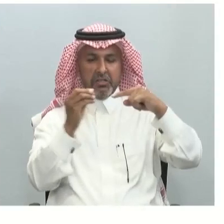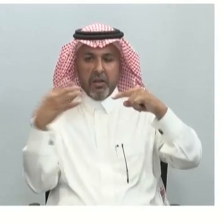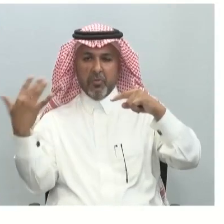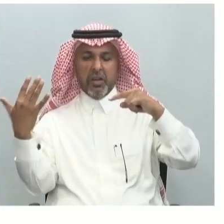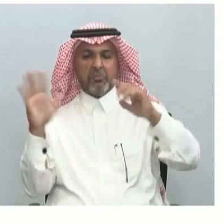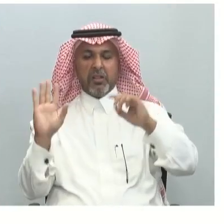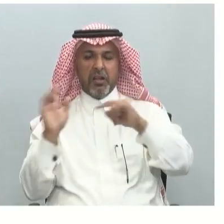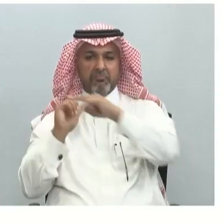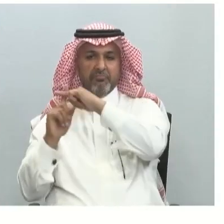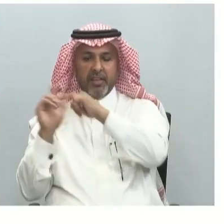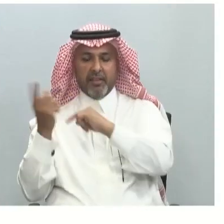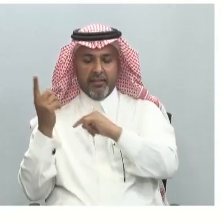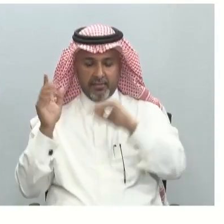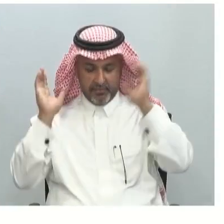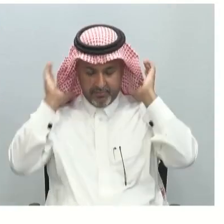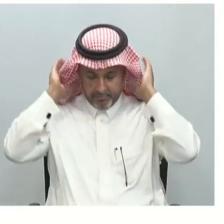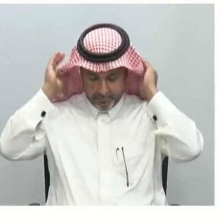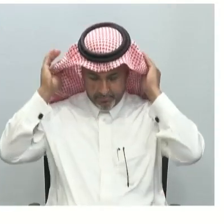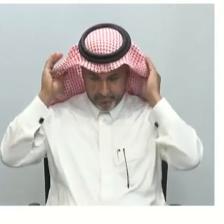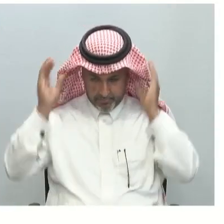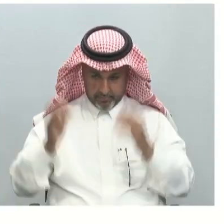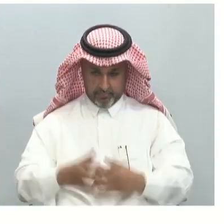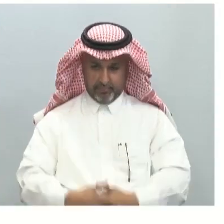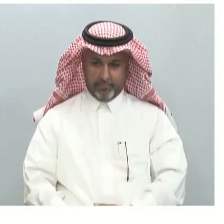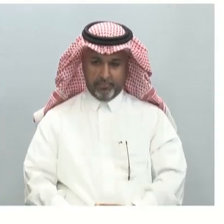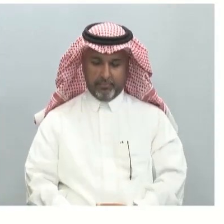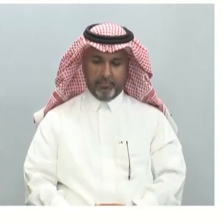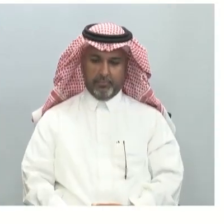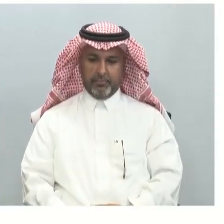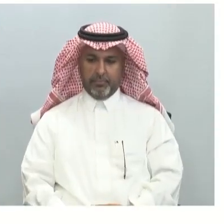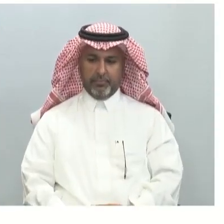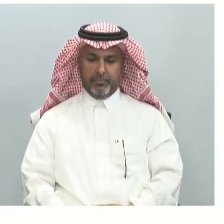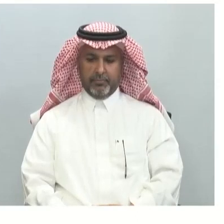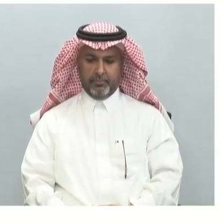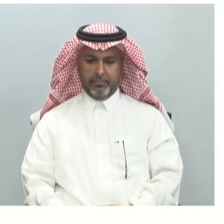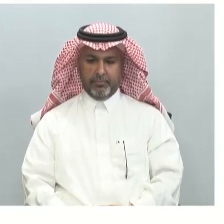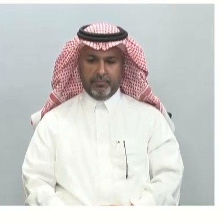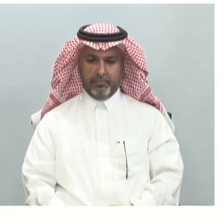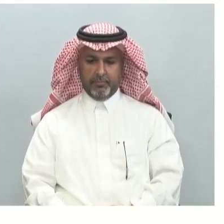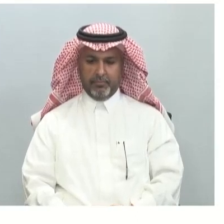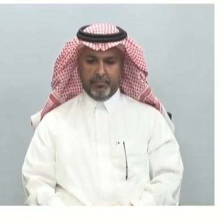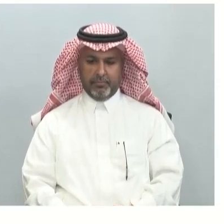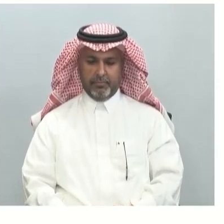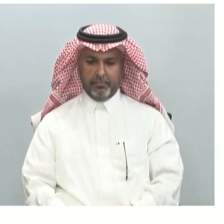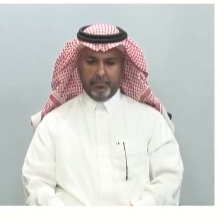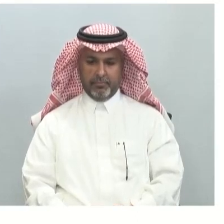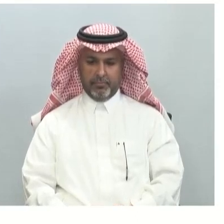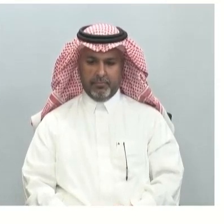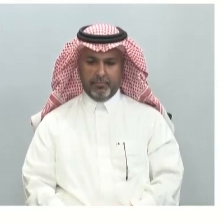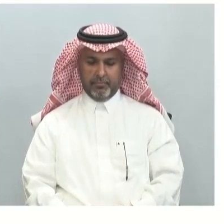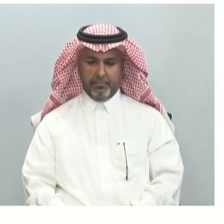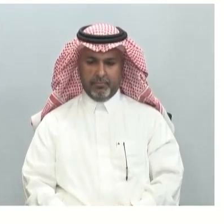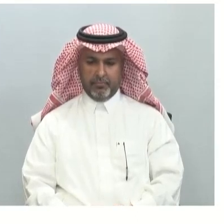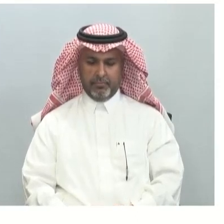وهنا تنزلها باشاره موجبه يعني بدون اشاره يعني اشاره موجبه نبدا الان نوجد